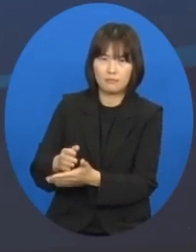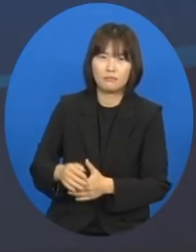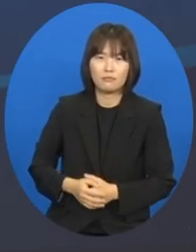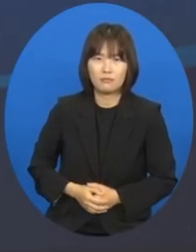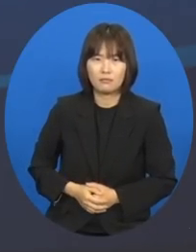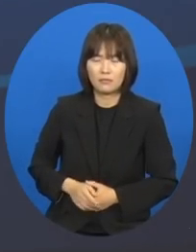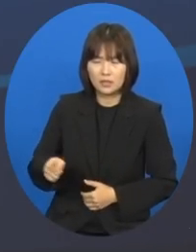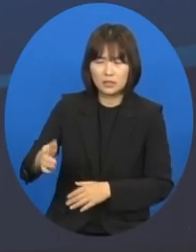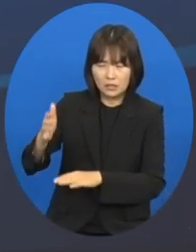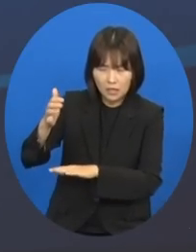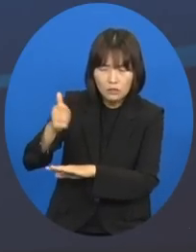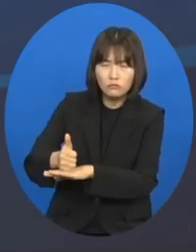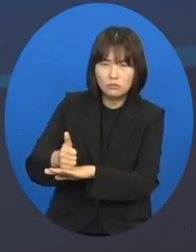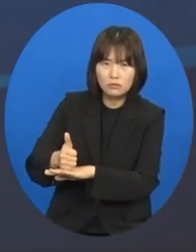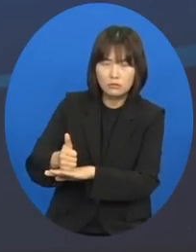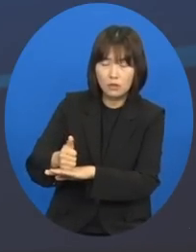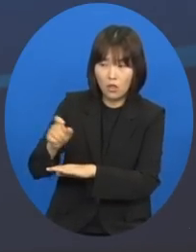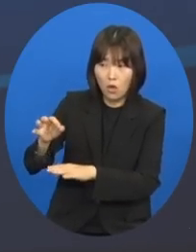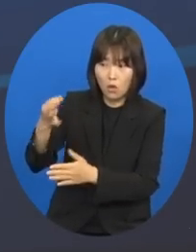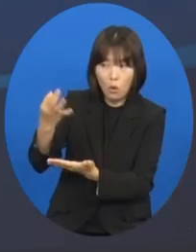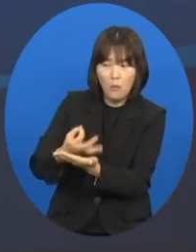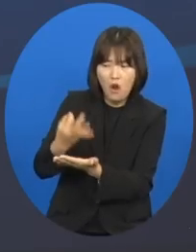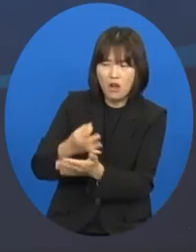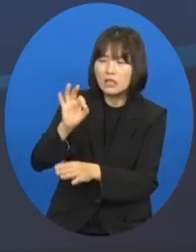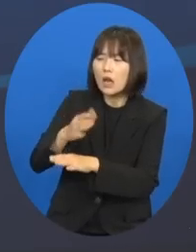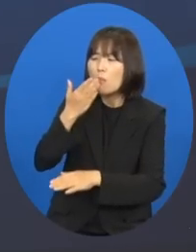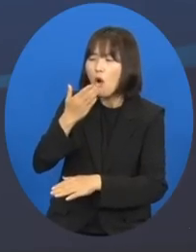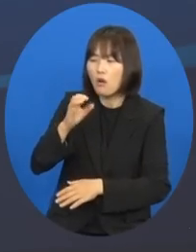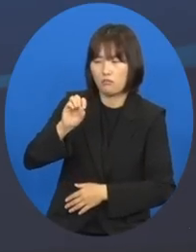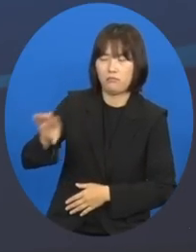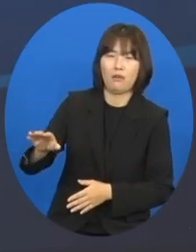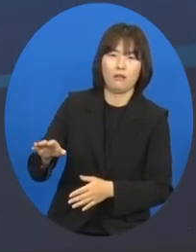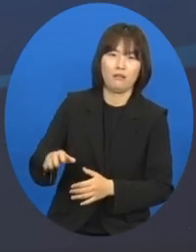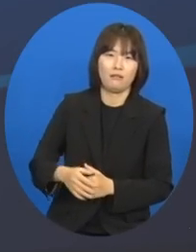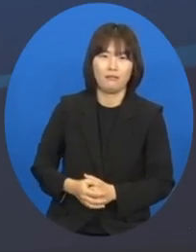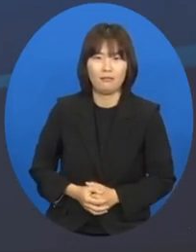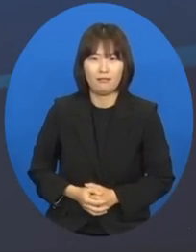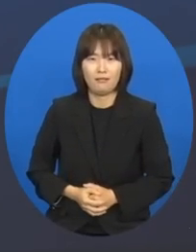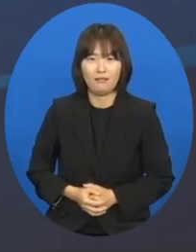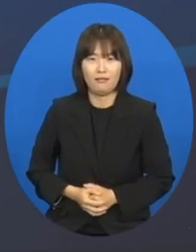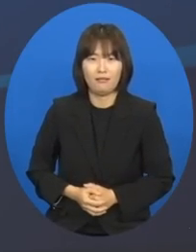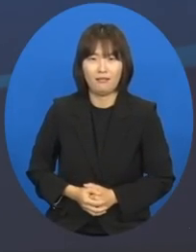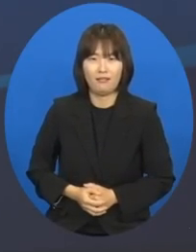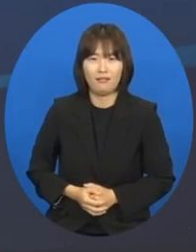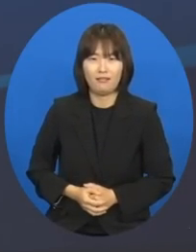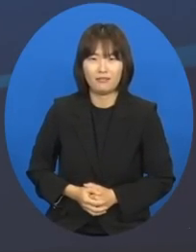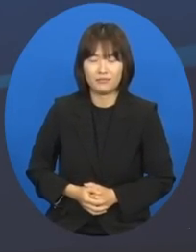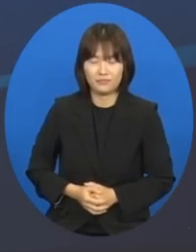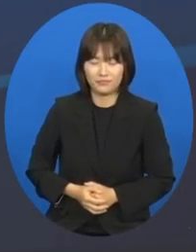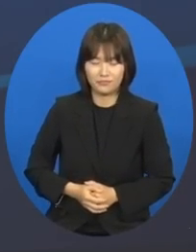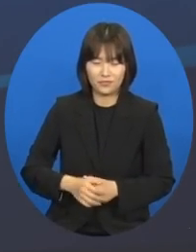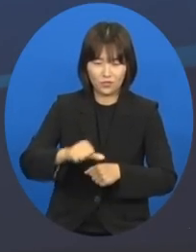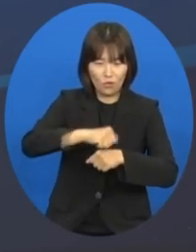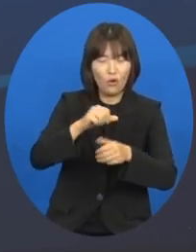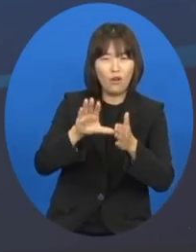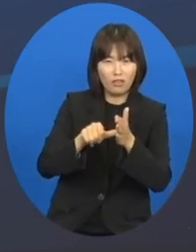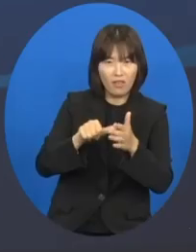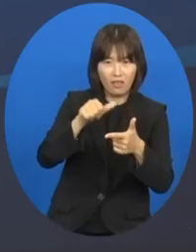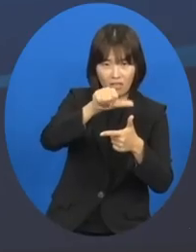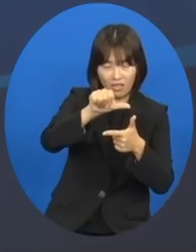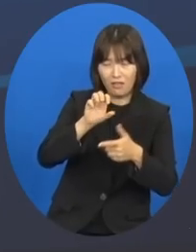그거는 나중에 네가 돈 벌어서 사 먹어 이렇게 초등학교 때 이야기를 합니다